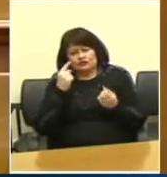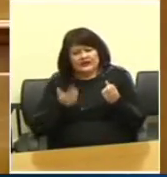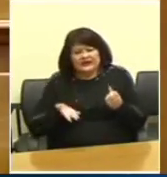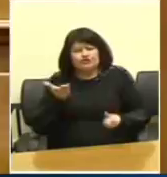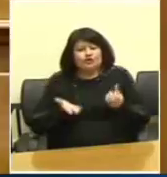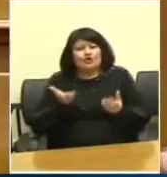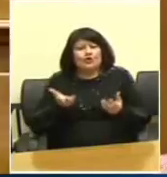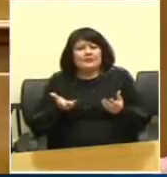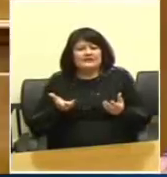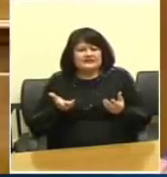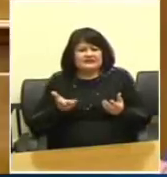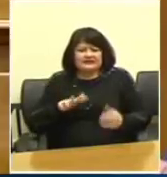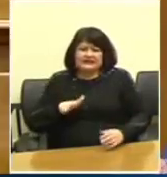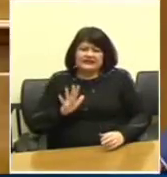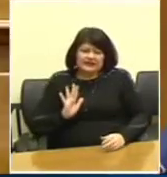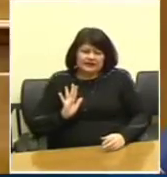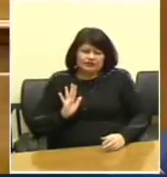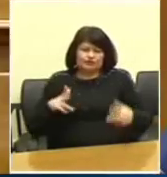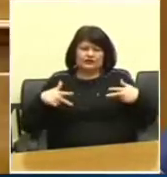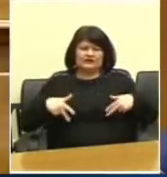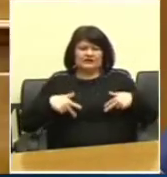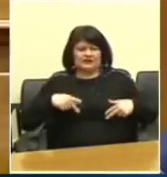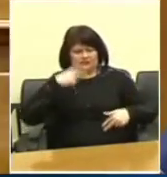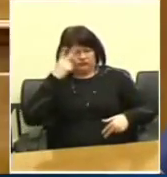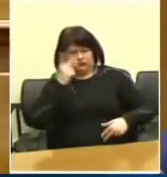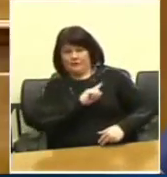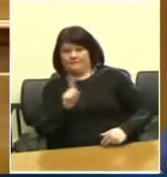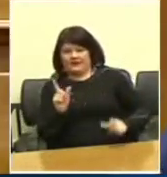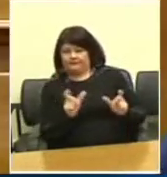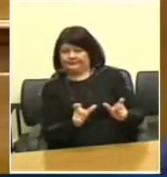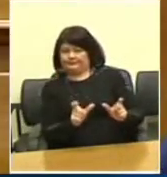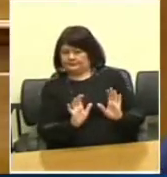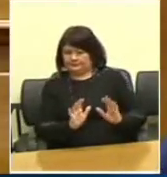ελέγχου πιθανών κυβερνητικών αυθαιρεσιών. Έρχομαι τώρα